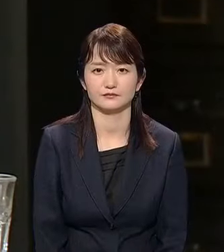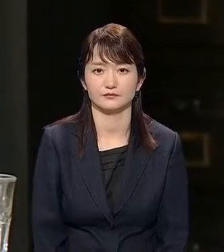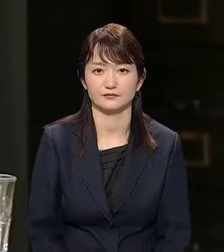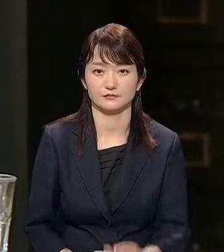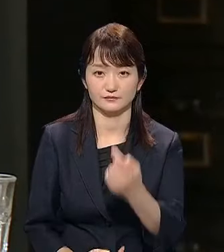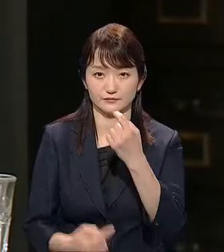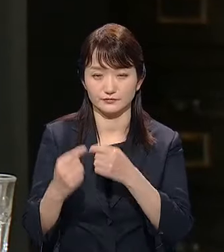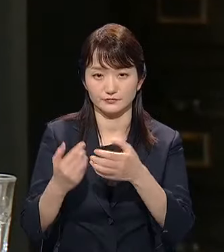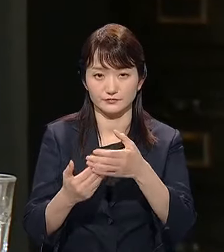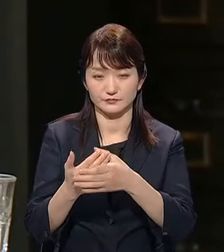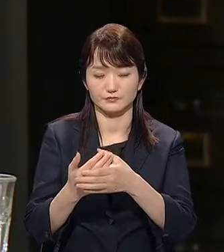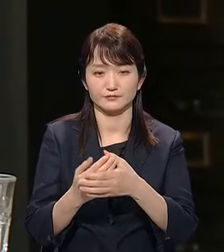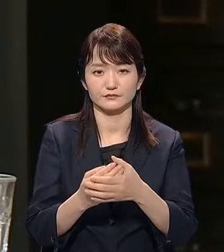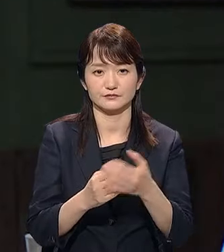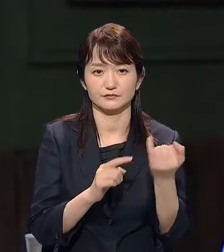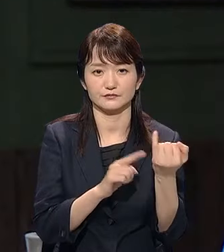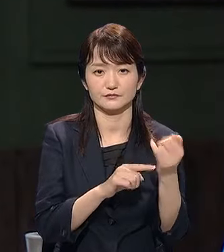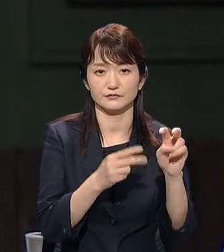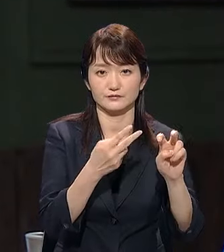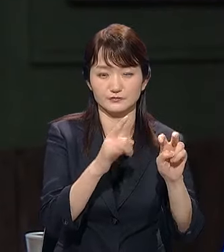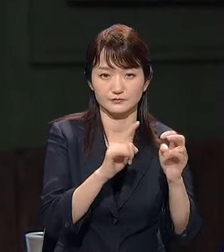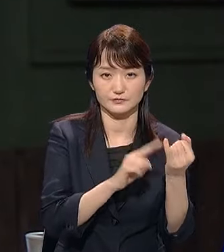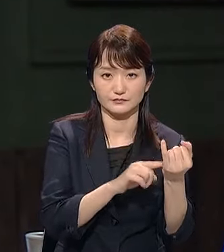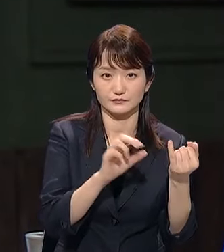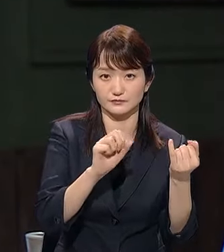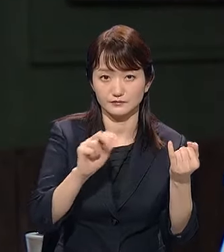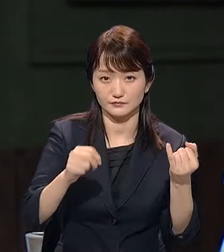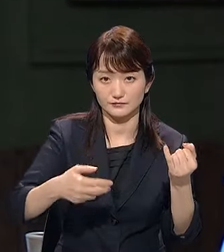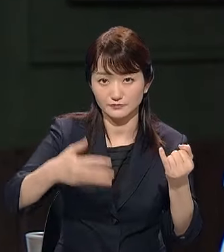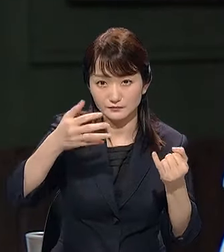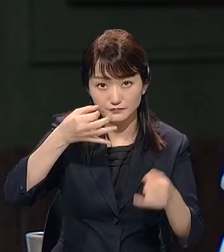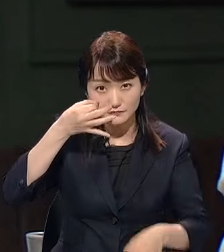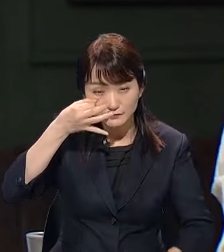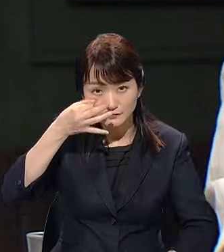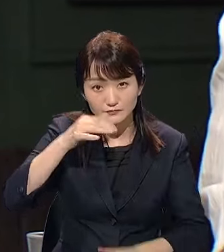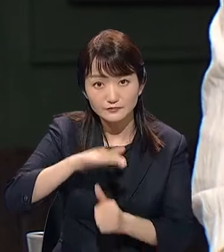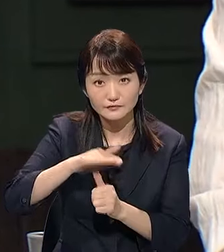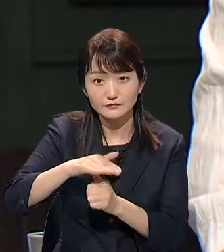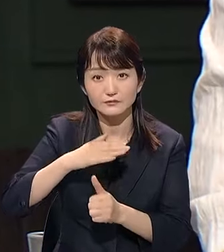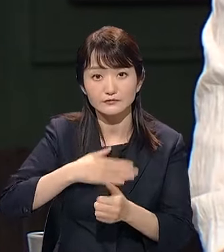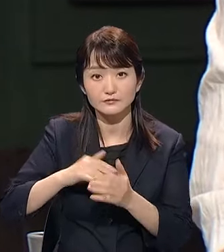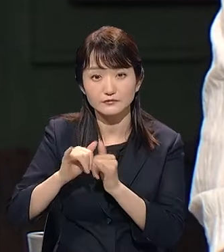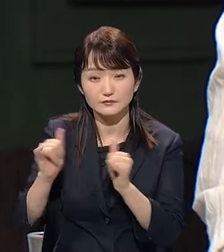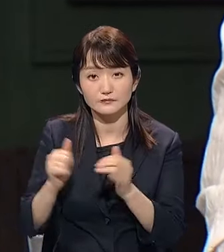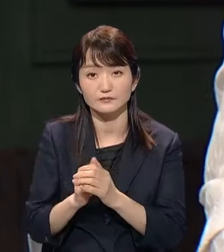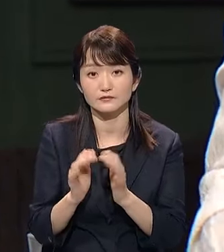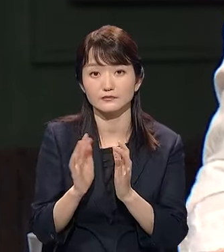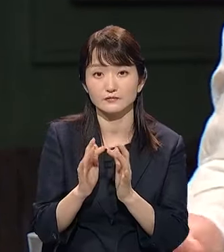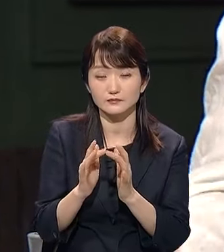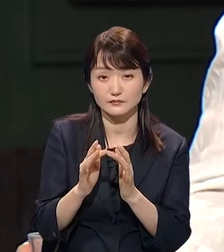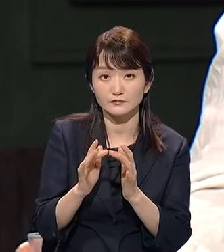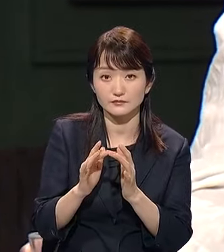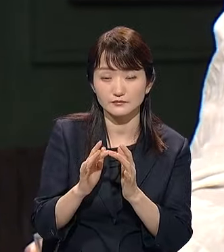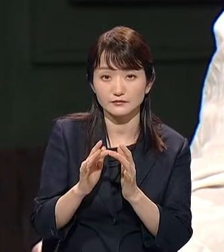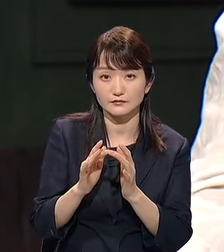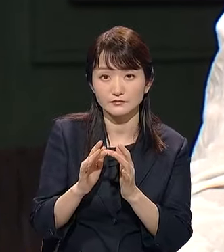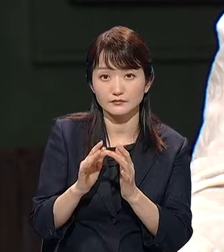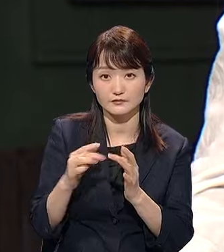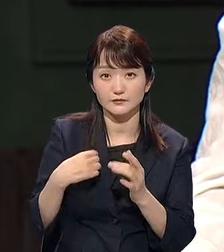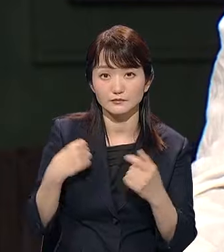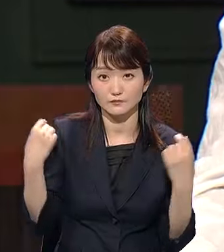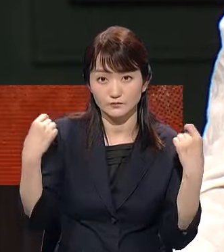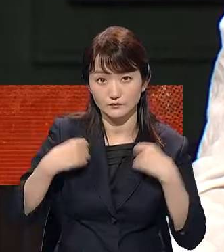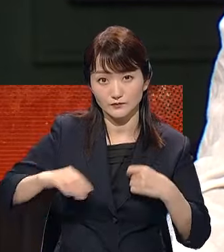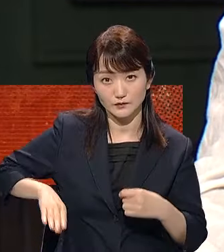네, 제보자는 20대 여성입니다. SNS를 보던 중에 어릴 적 알고 지내던 지인이 온라인 쇼핑몰에 피팅 모델을 구한다 이런